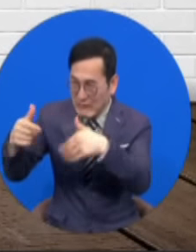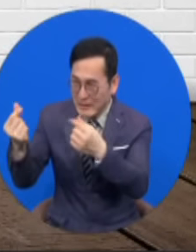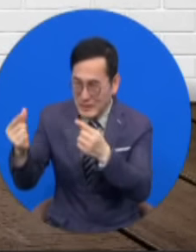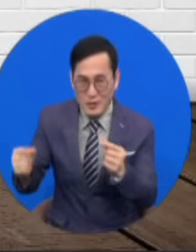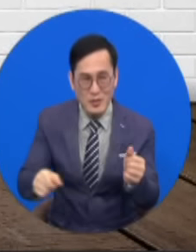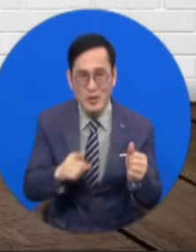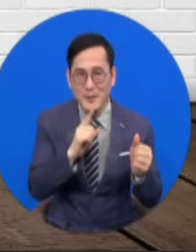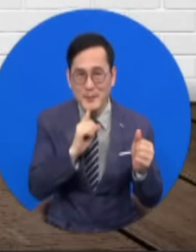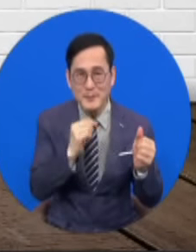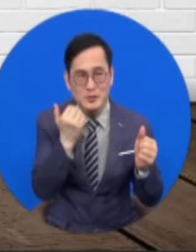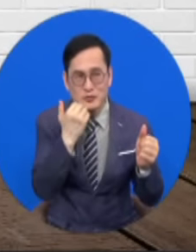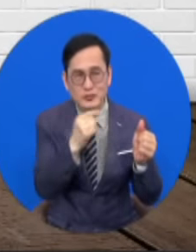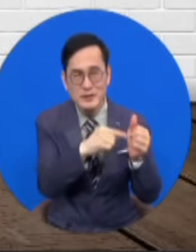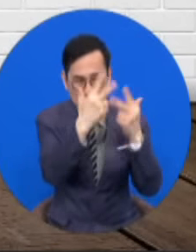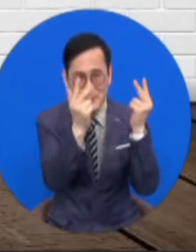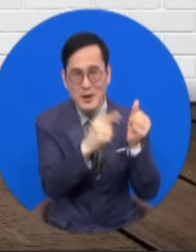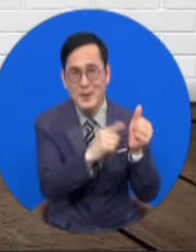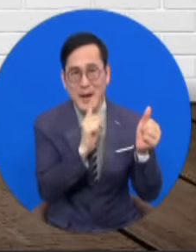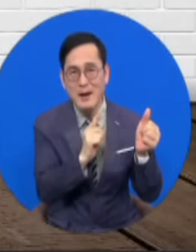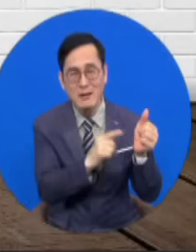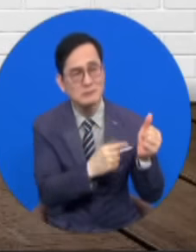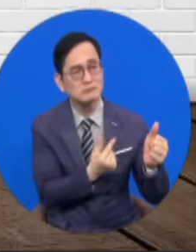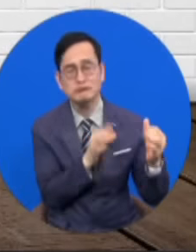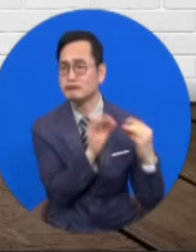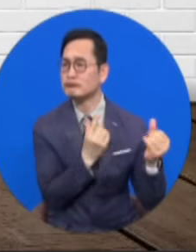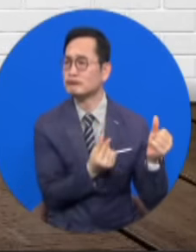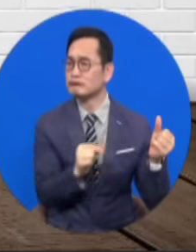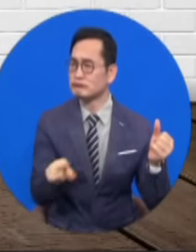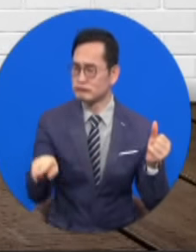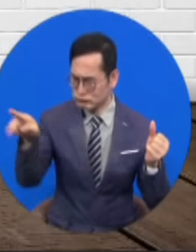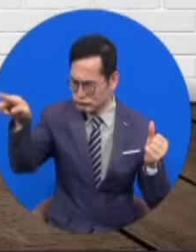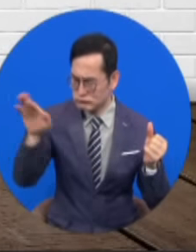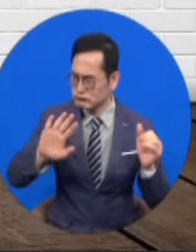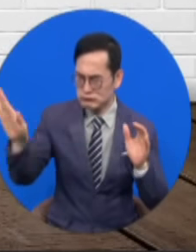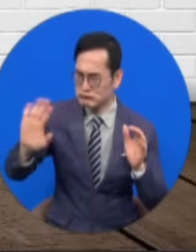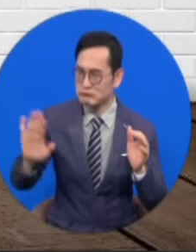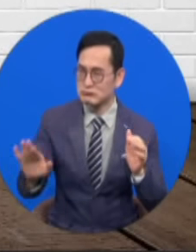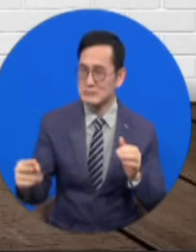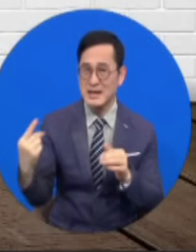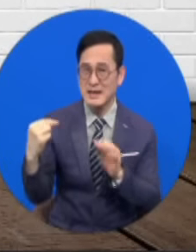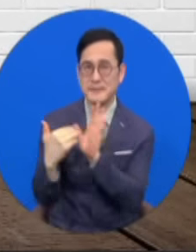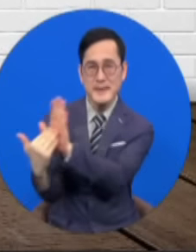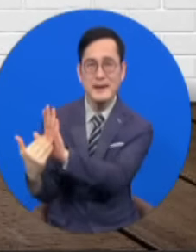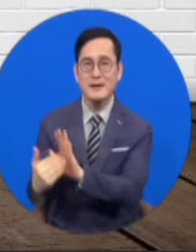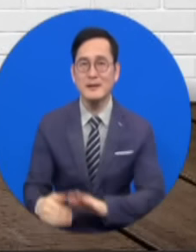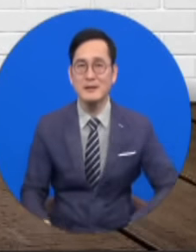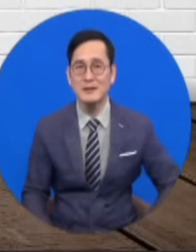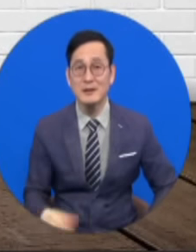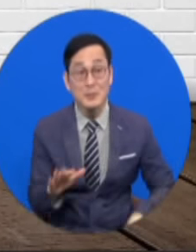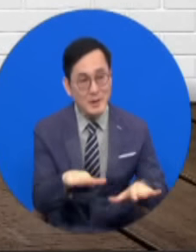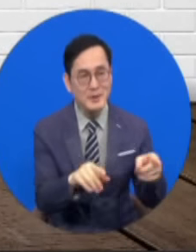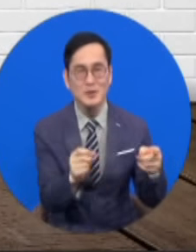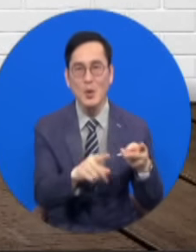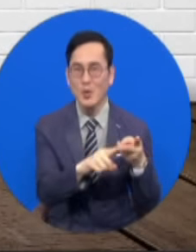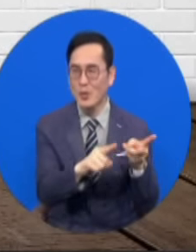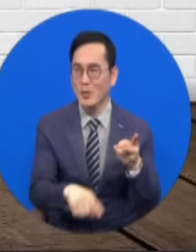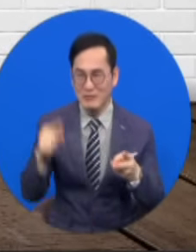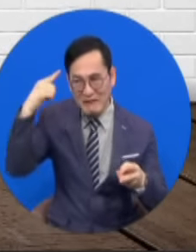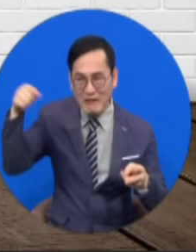행위로 지금 고소고발 돼 있는 상황이기 때문에 본인이 버텨 나갈 것은 지지자들의 지지를 받아 나갈 수밖에 없는 겁니다 물론 성향이